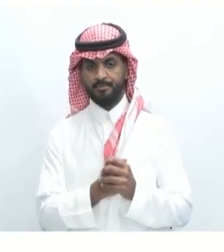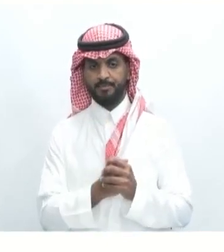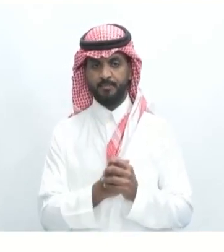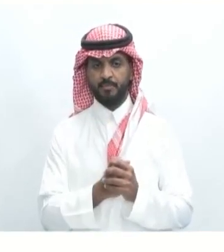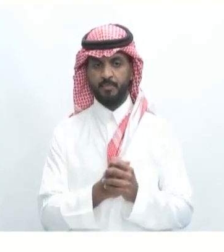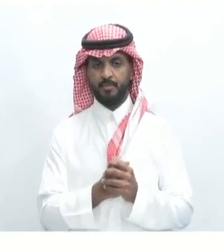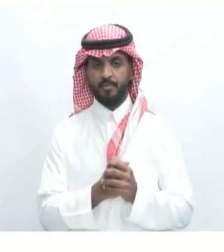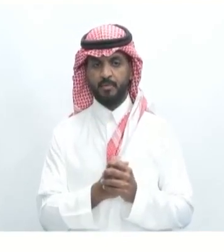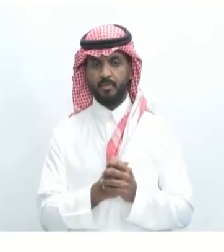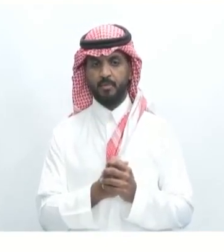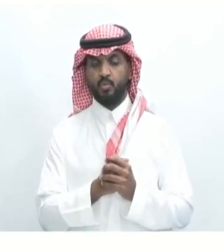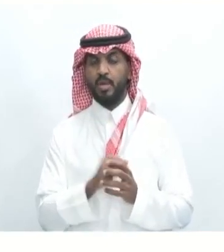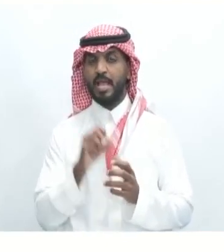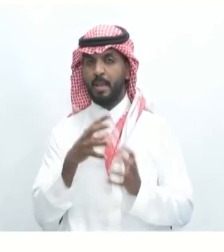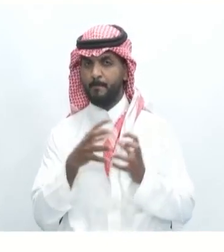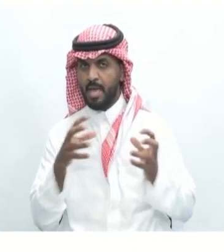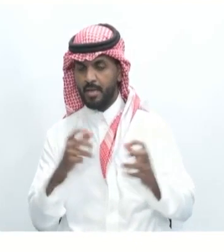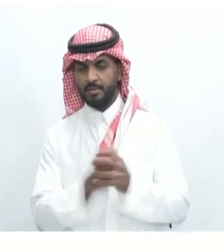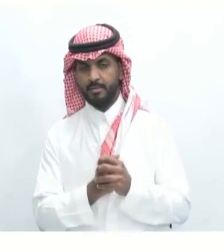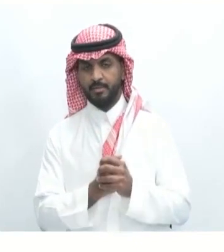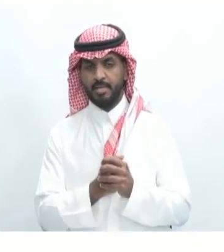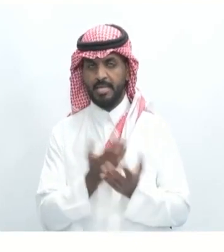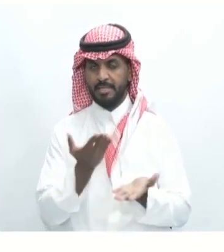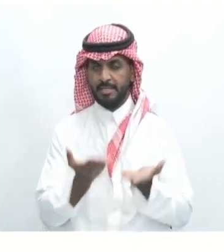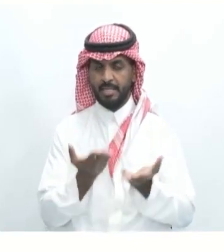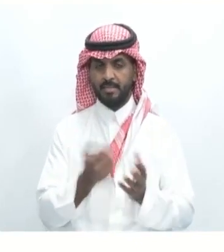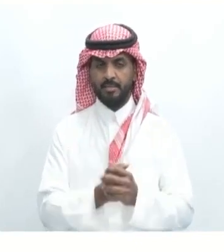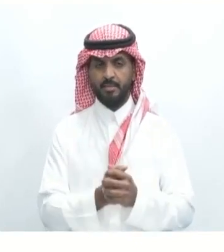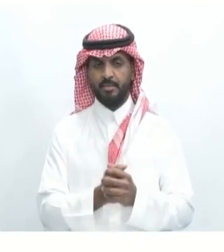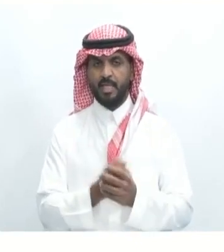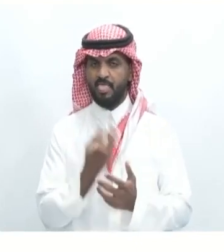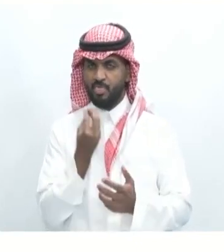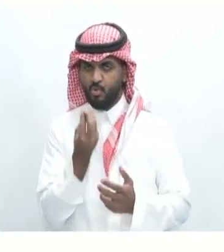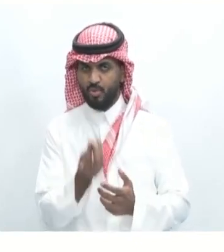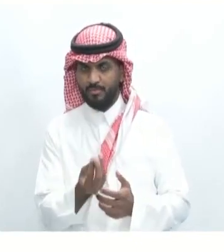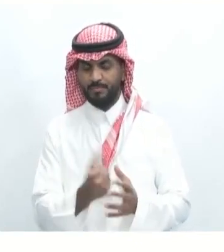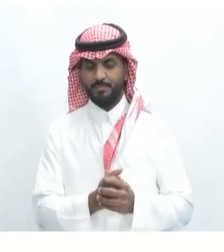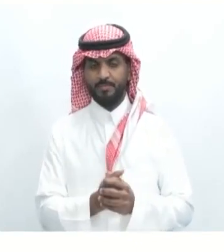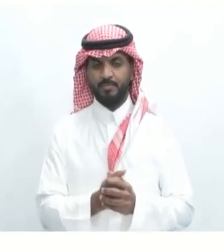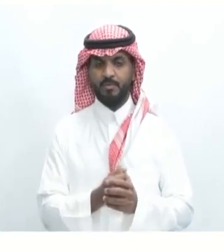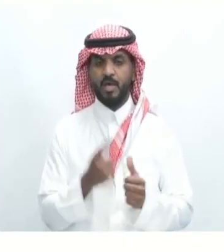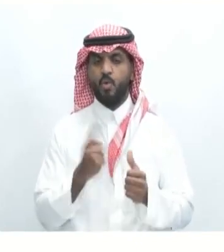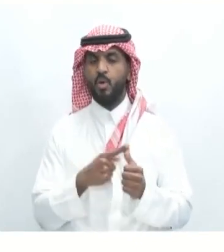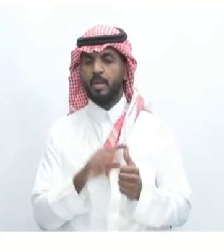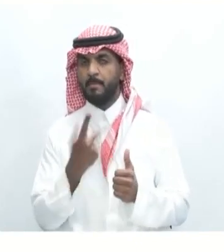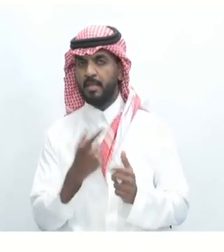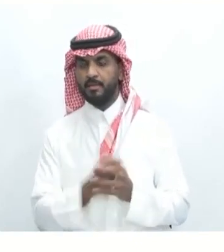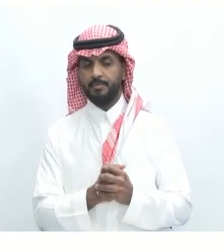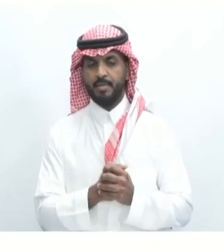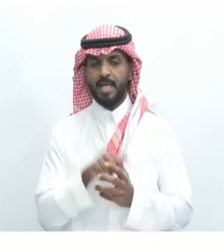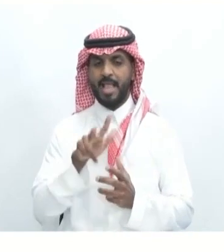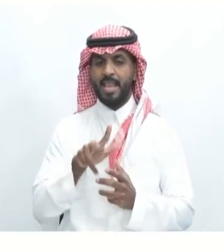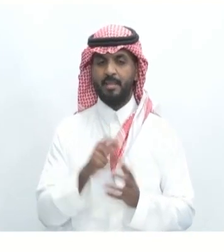الاحمر البيان الاعتدال الذوق في اولها ماذا